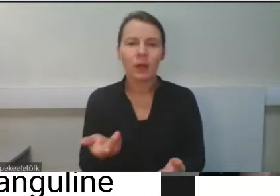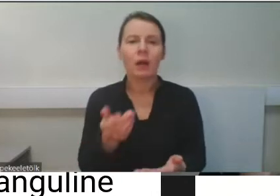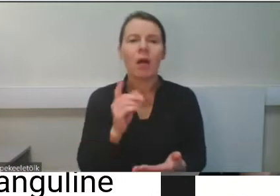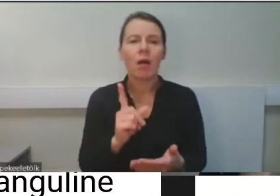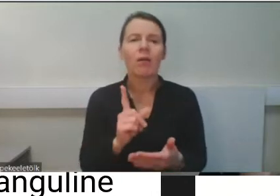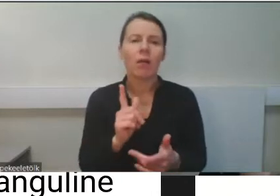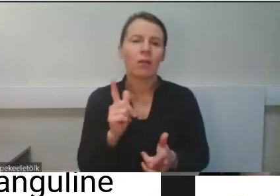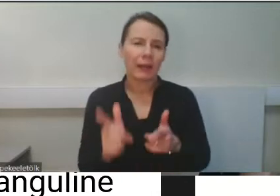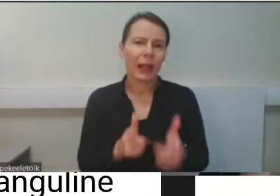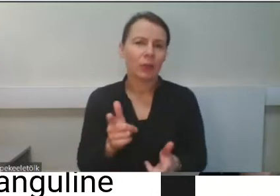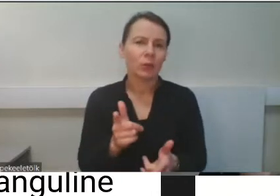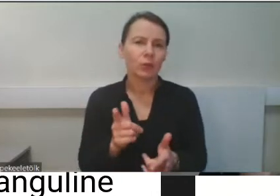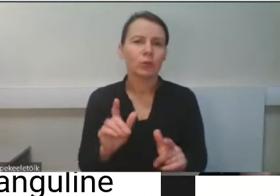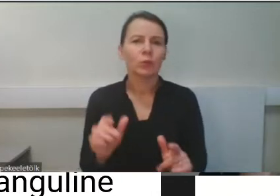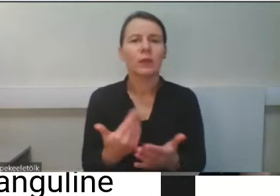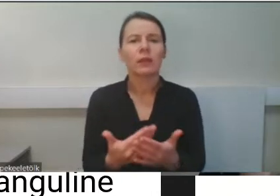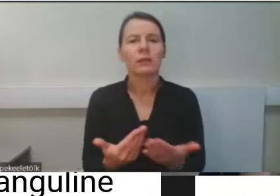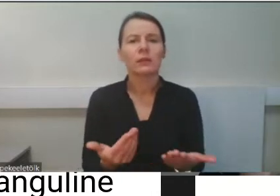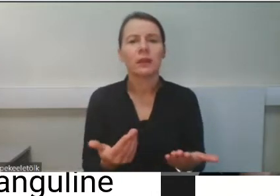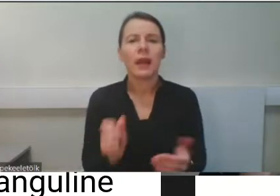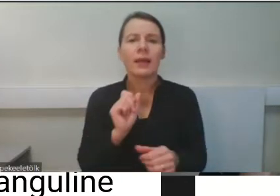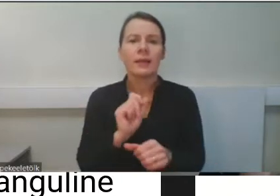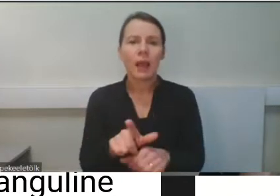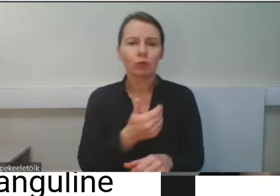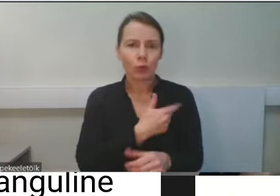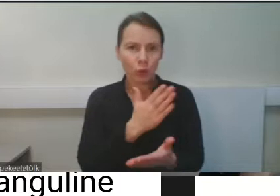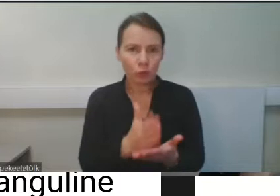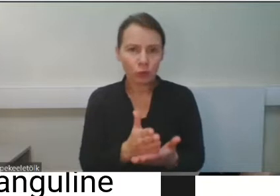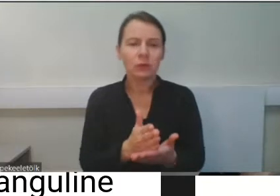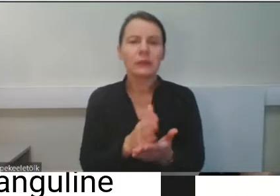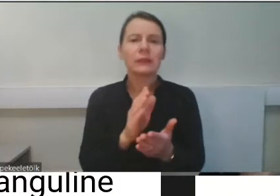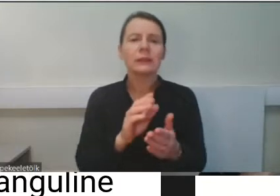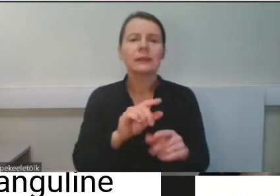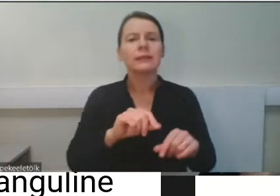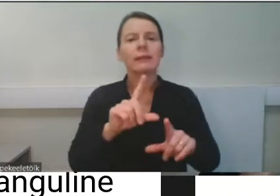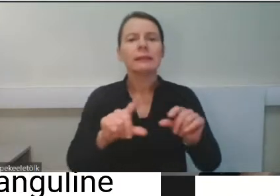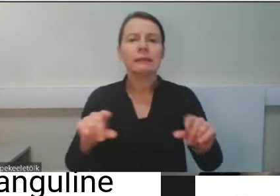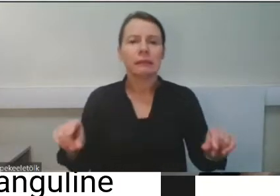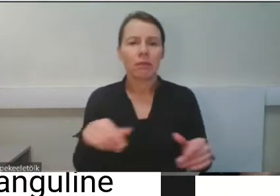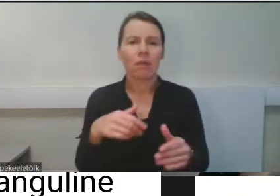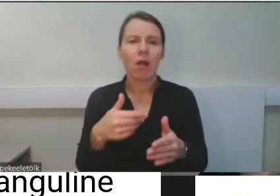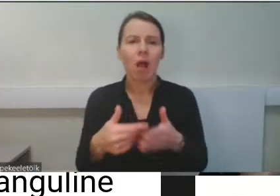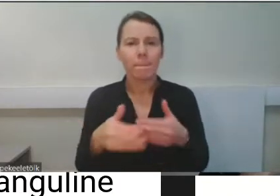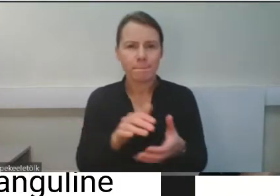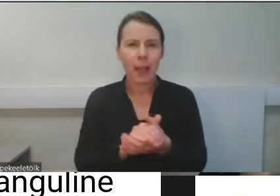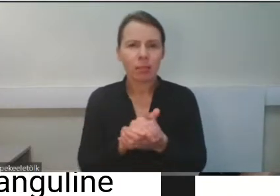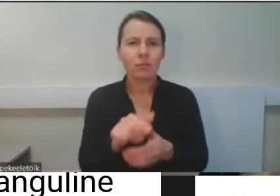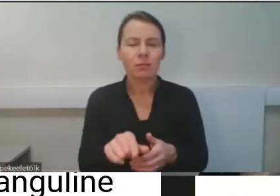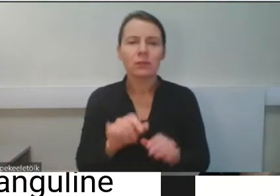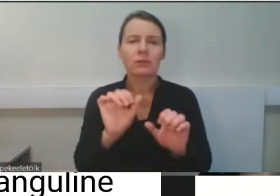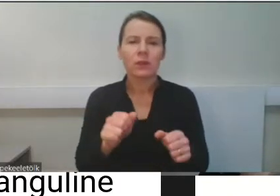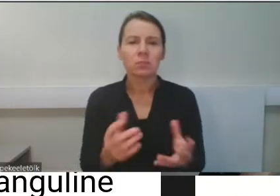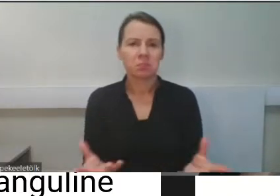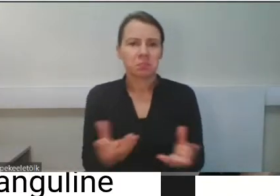laiendada. Et kui näiteks uuringutes ei küsita võib-olla tegevuspiirangute või pikaajalise haiguse